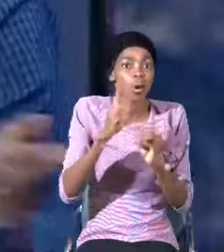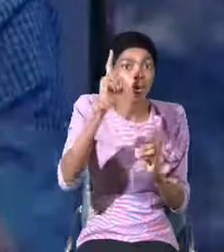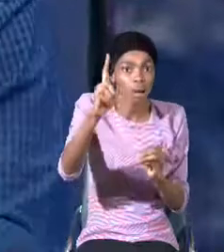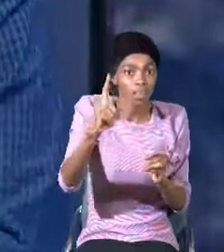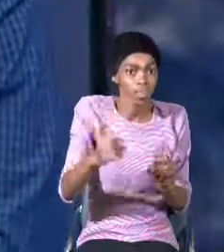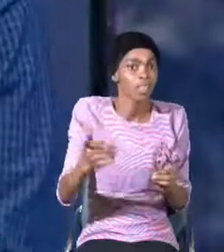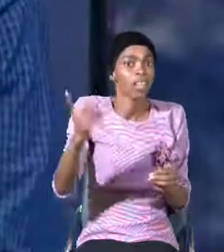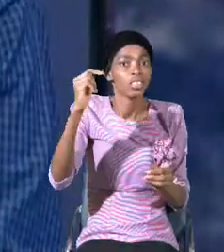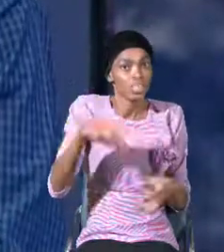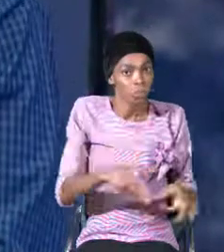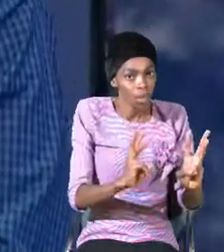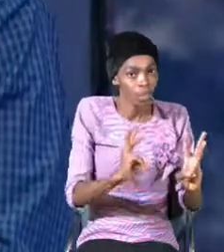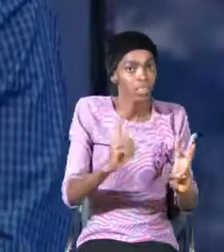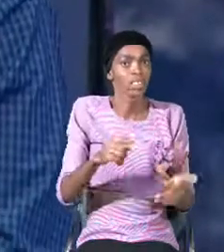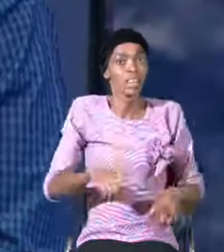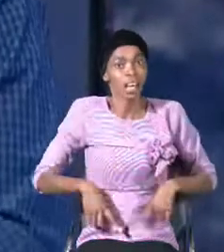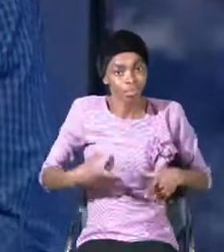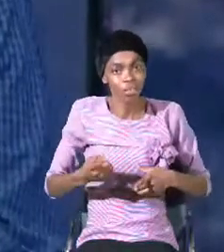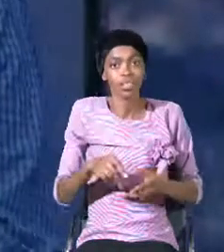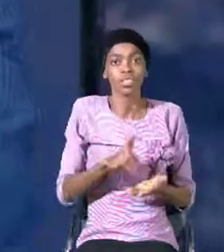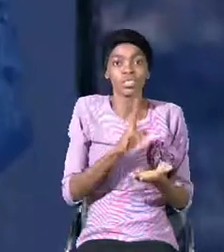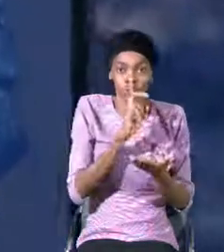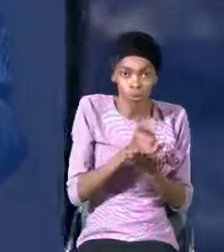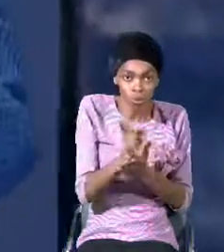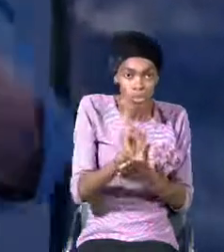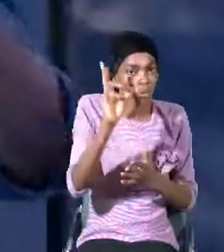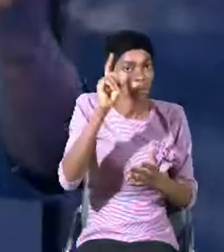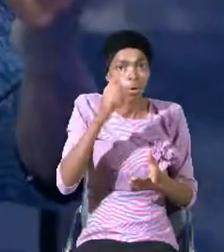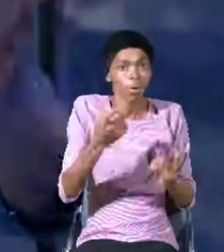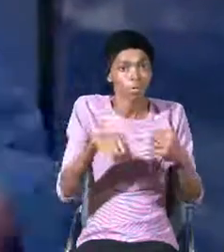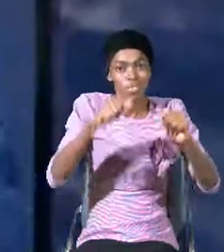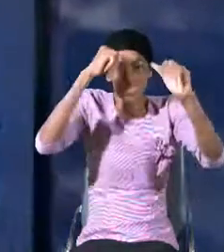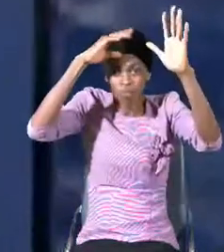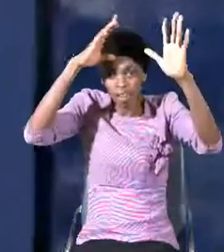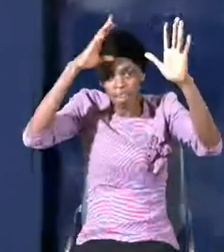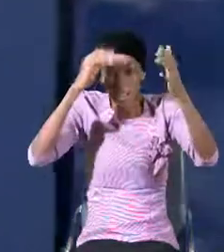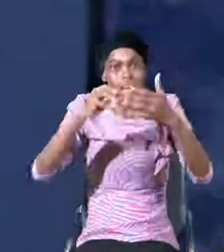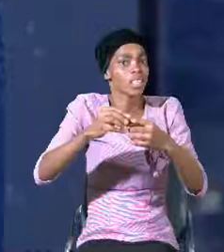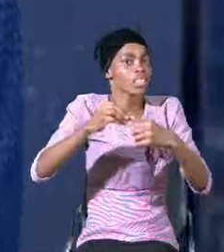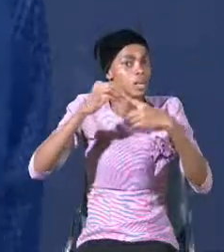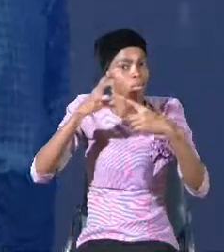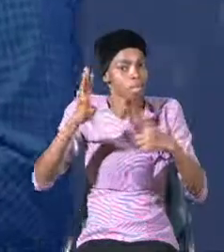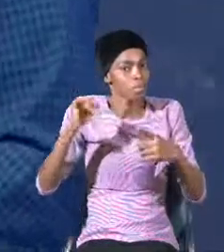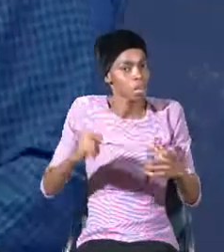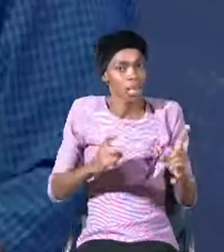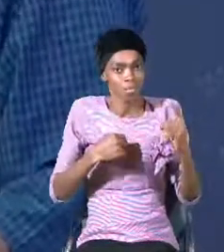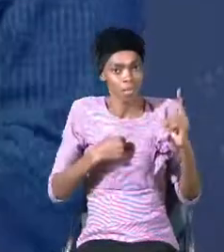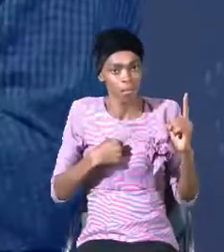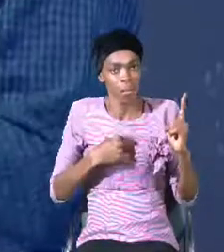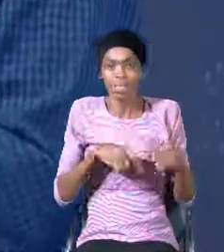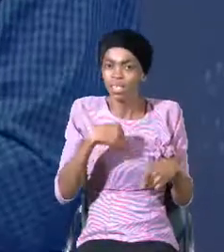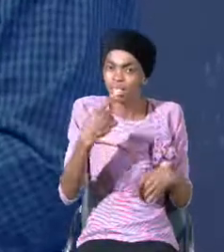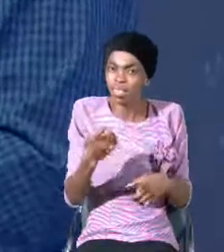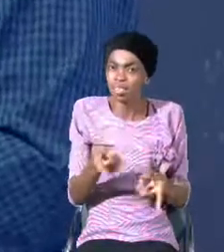vérité. Personne, nul ne vient au Père que par moi. Et toi, tu as été zéro dans la vie. Et tu, il dit,